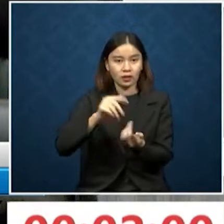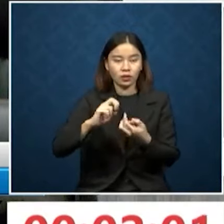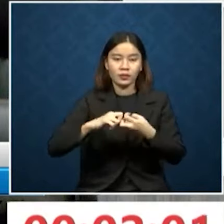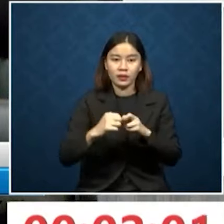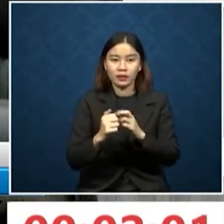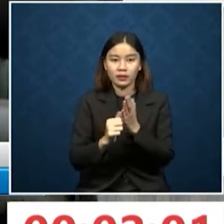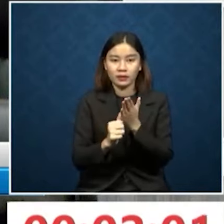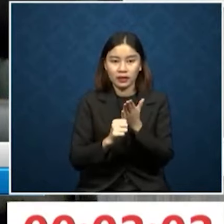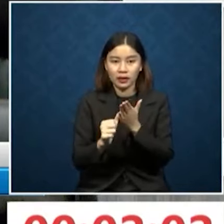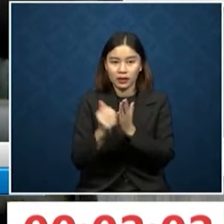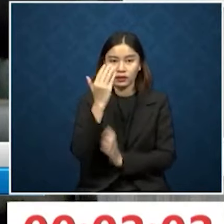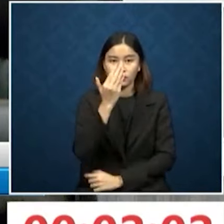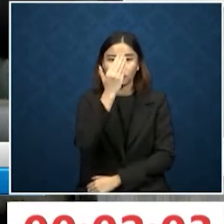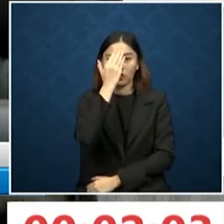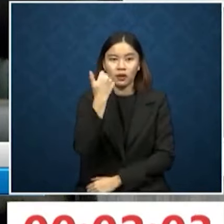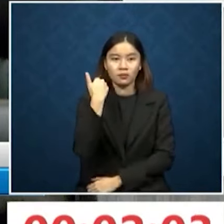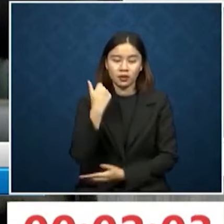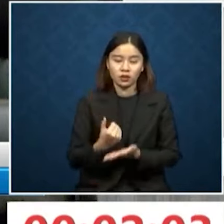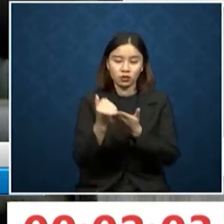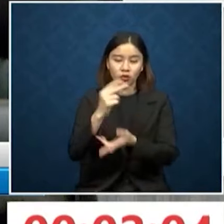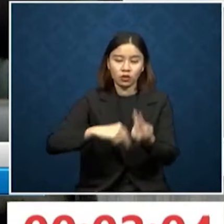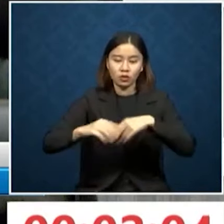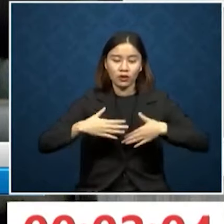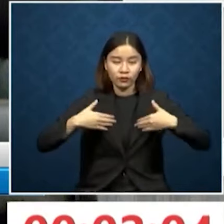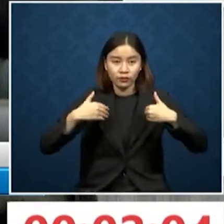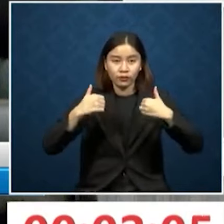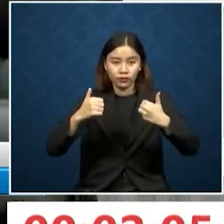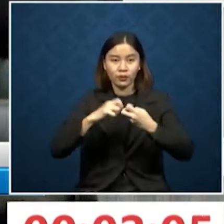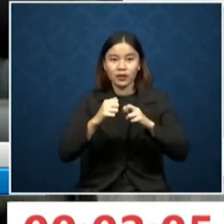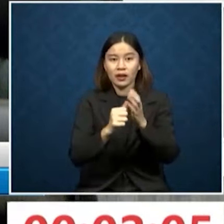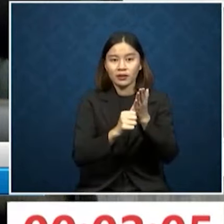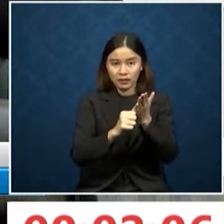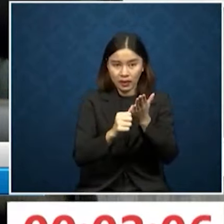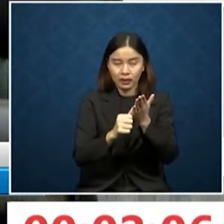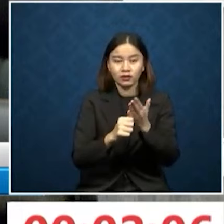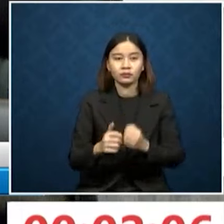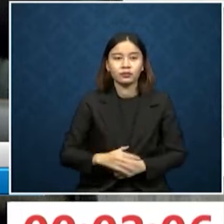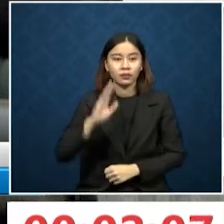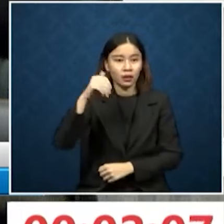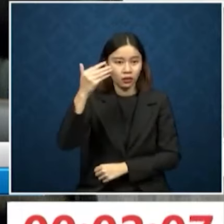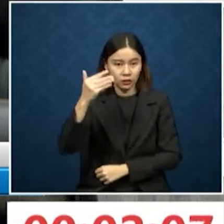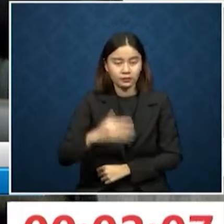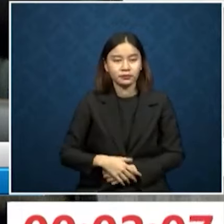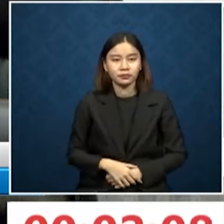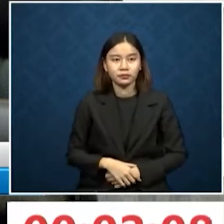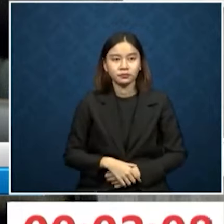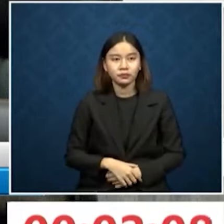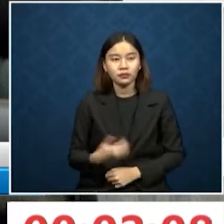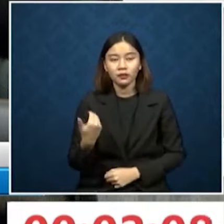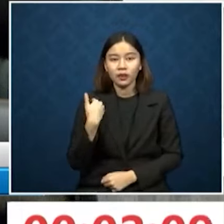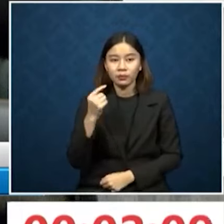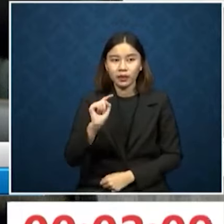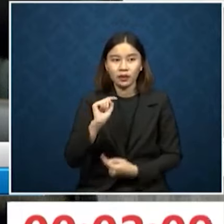ก้ปัญหาเฉพาะหน้าบรรเทาทุกข์และคลี่คลายปัญหากันไปพลางๆท่านประธานครับมีเรื่องห